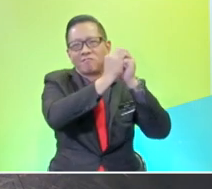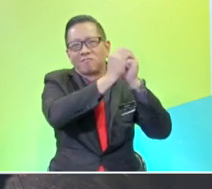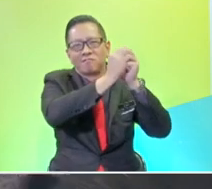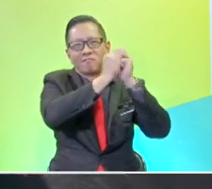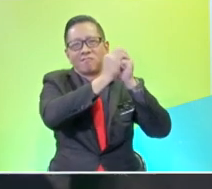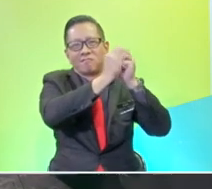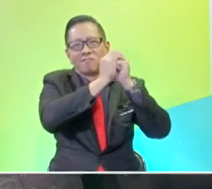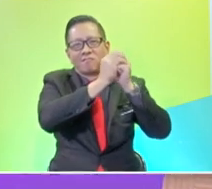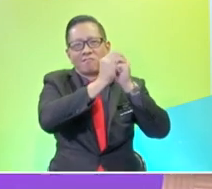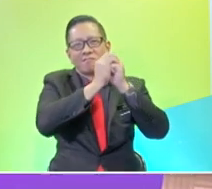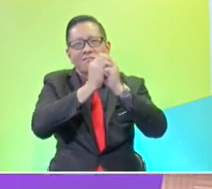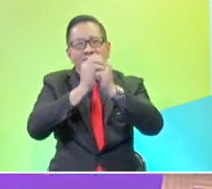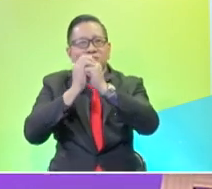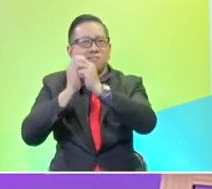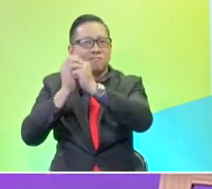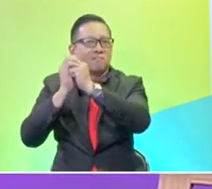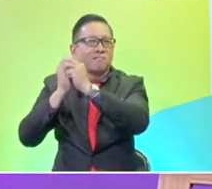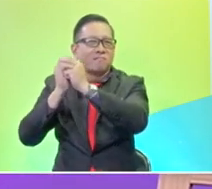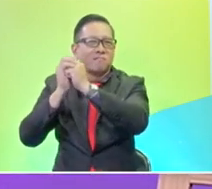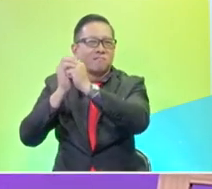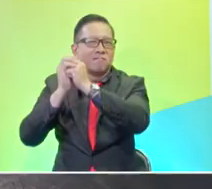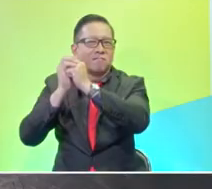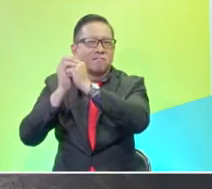adalah pemenang uh